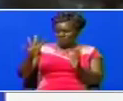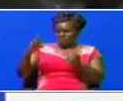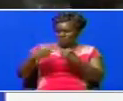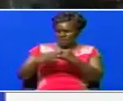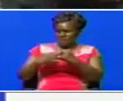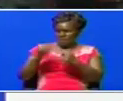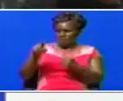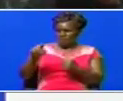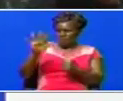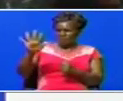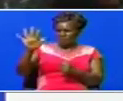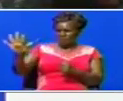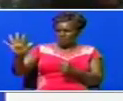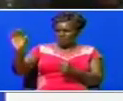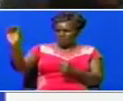48.55%.